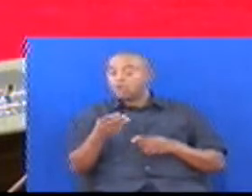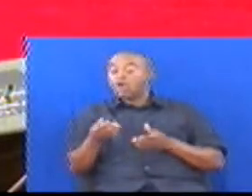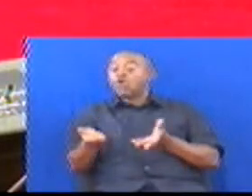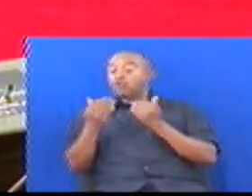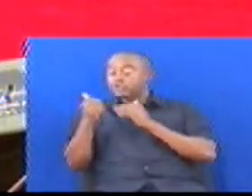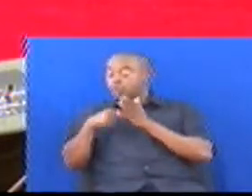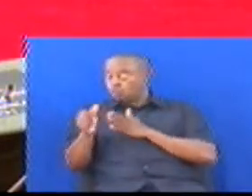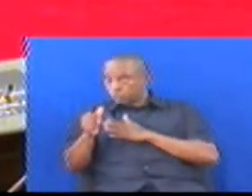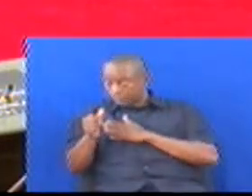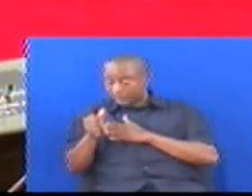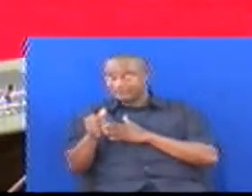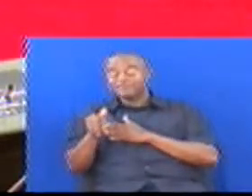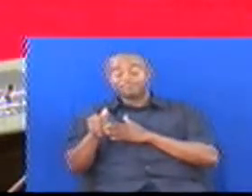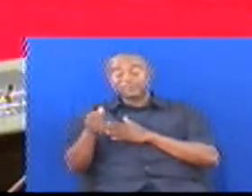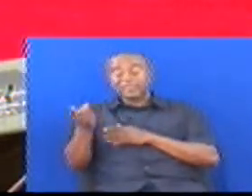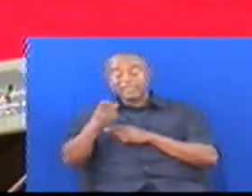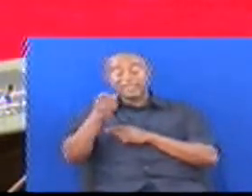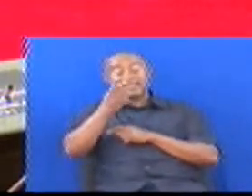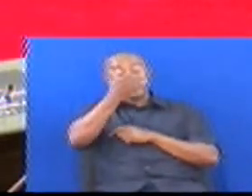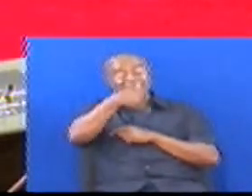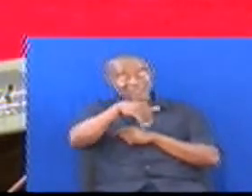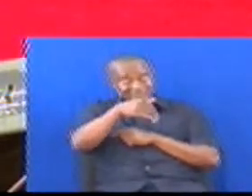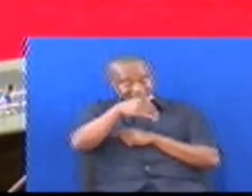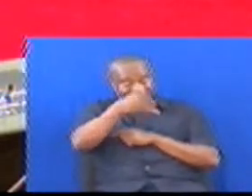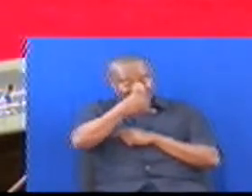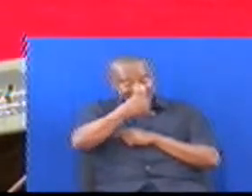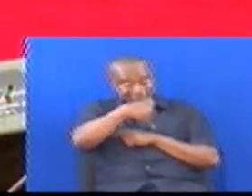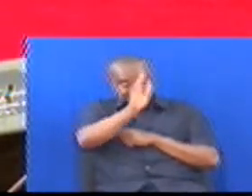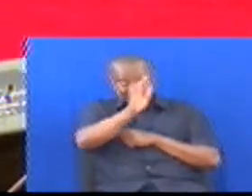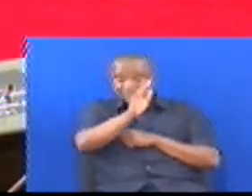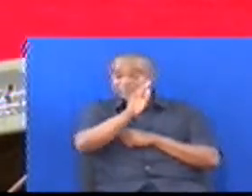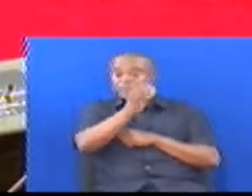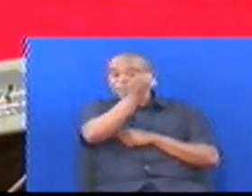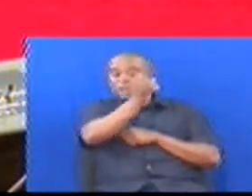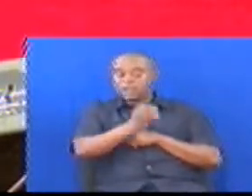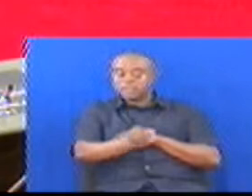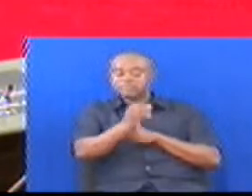ulipaji wa deni la nje kwa mapato yatokanayo na mauzo ya nje ni